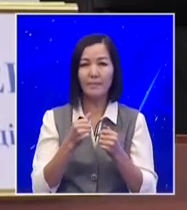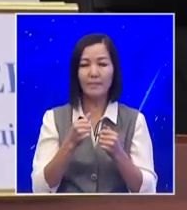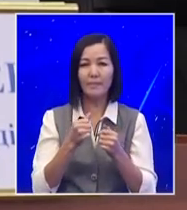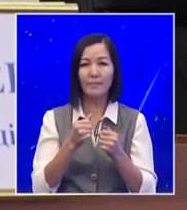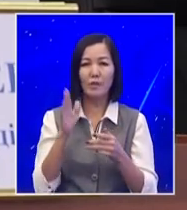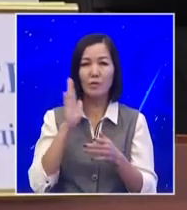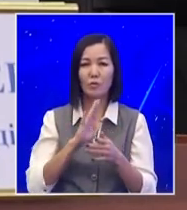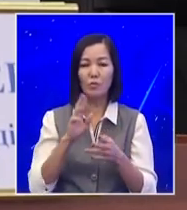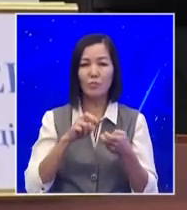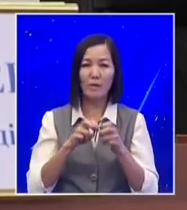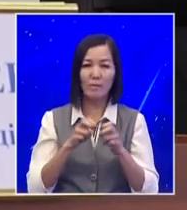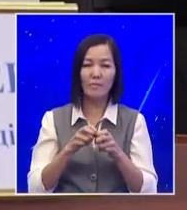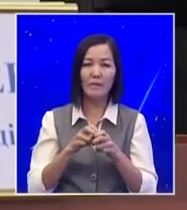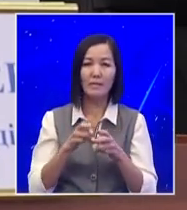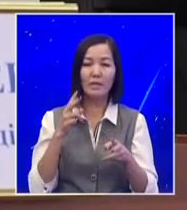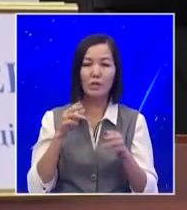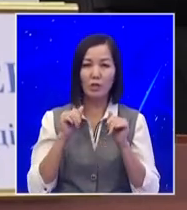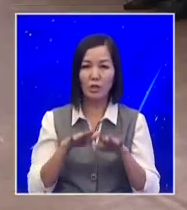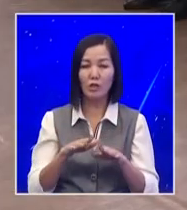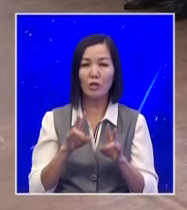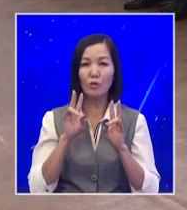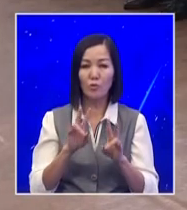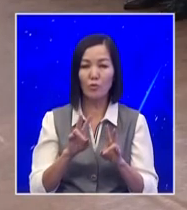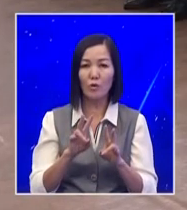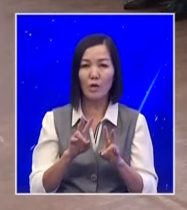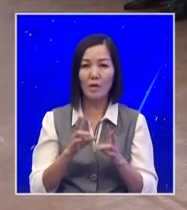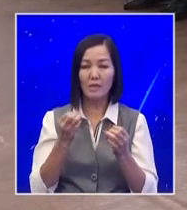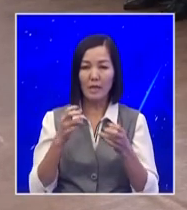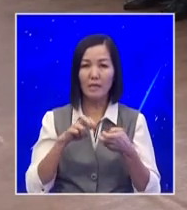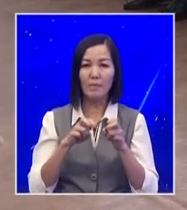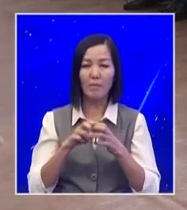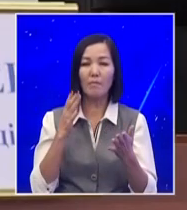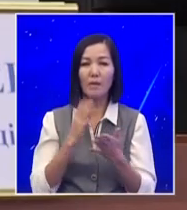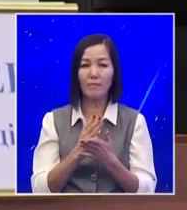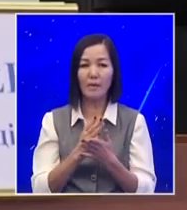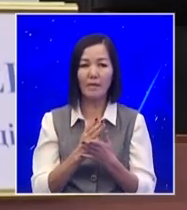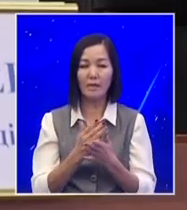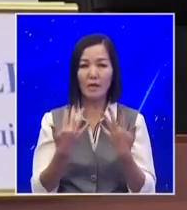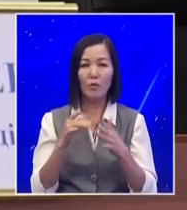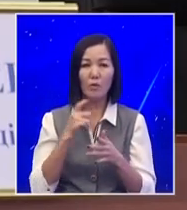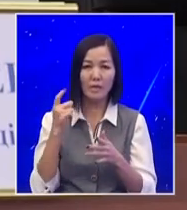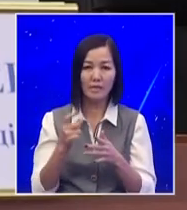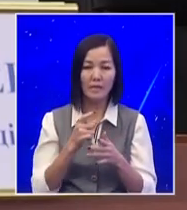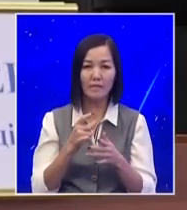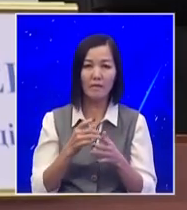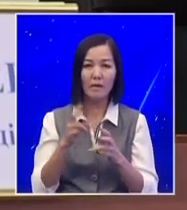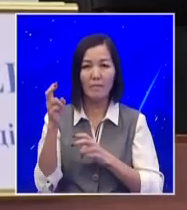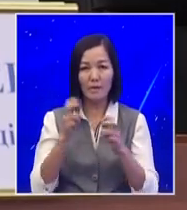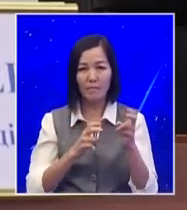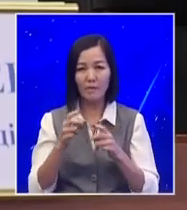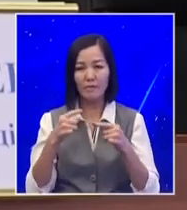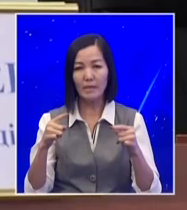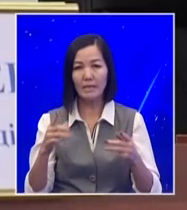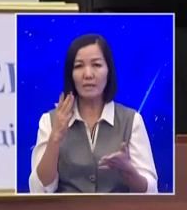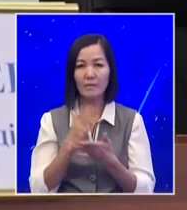Су мәселесін бірталай шешті, но по канализации еще проблема есть. И в сельском хозяйстве, и промышленности, и басқа